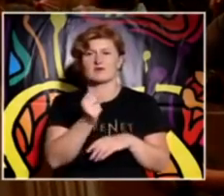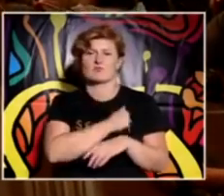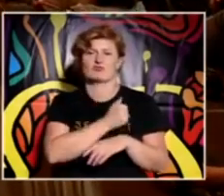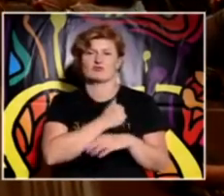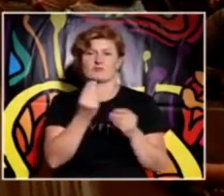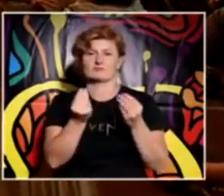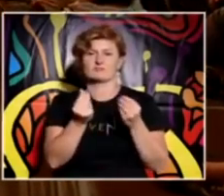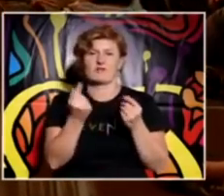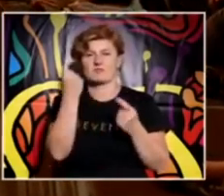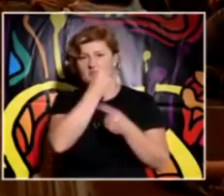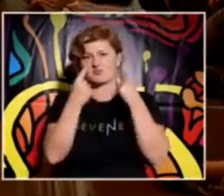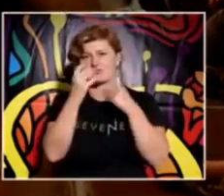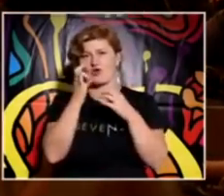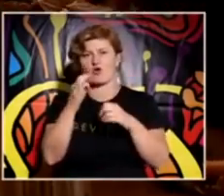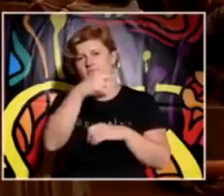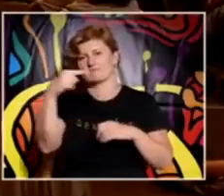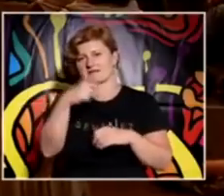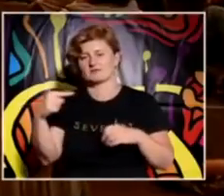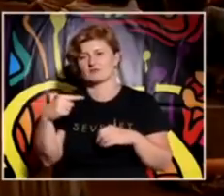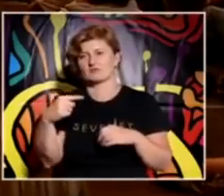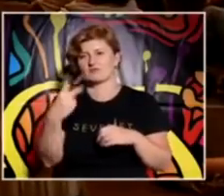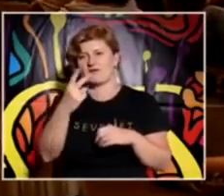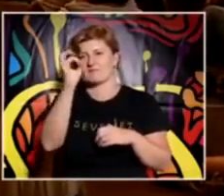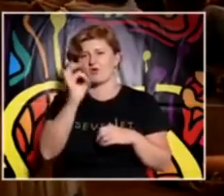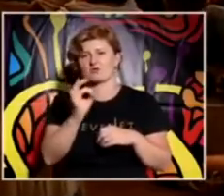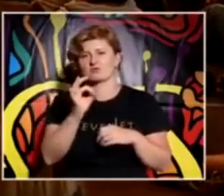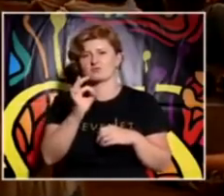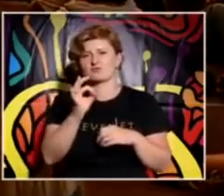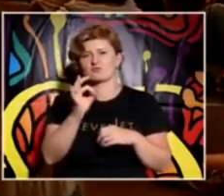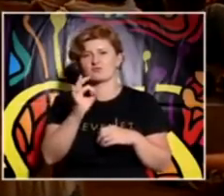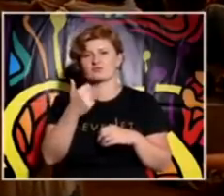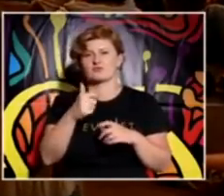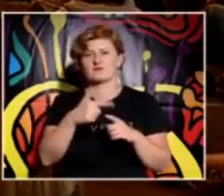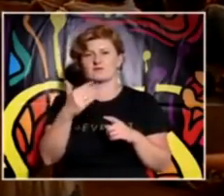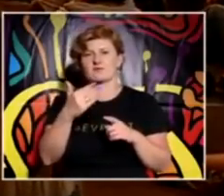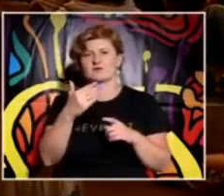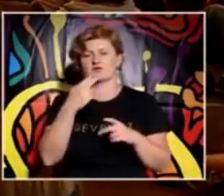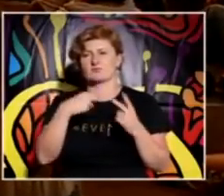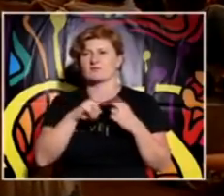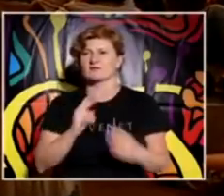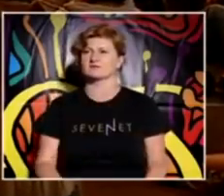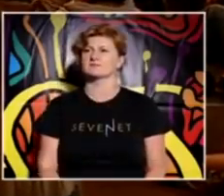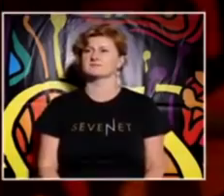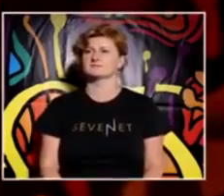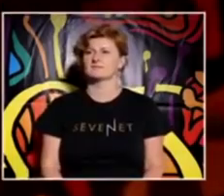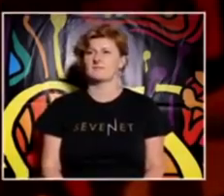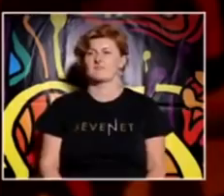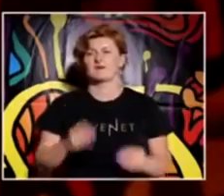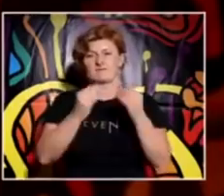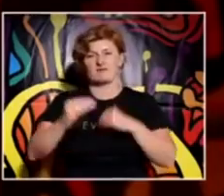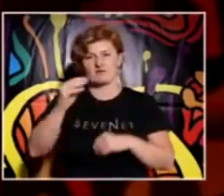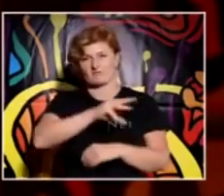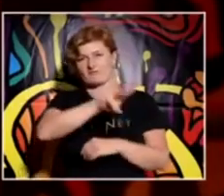Pożyczam kasę i nie myślę o długach, 2% ze 125 odpowiadających. Ale większość z